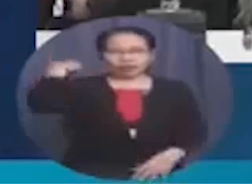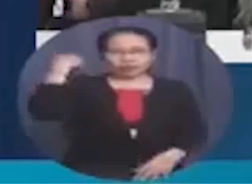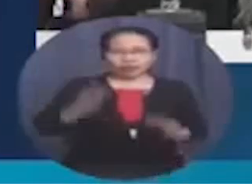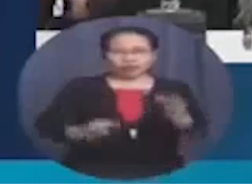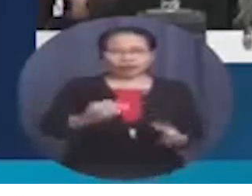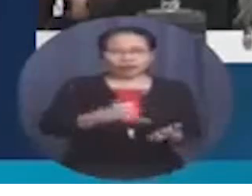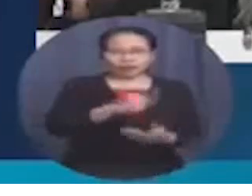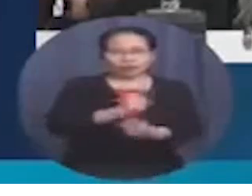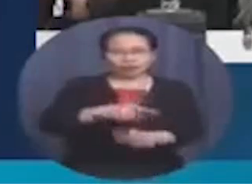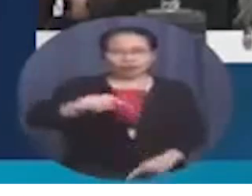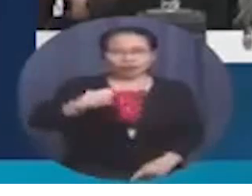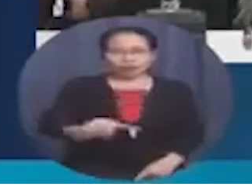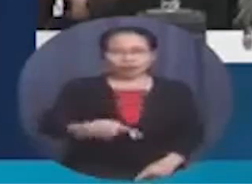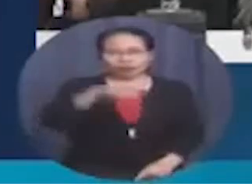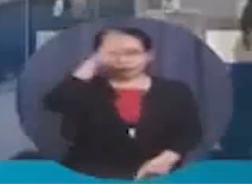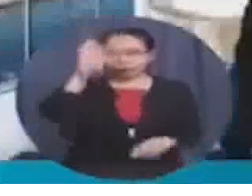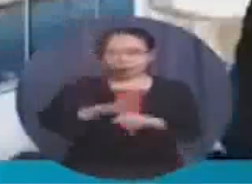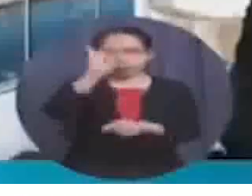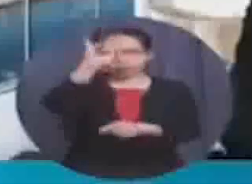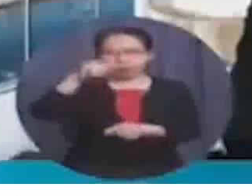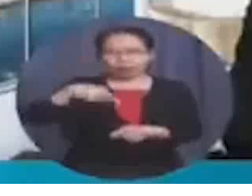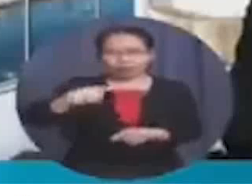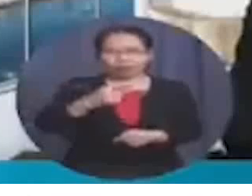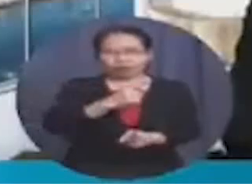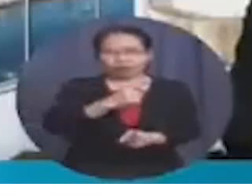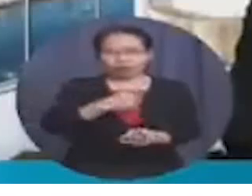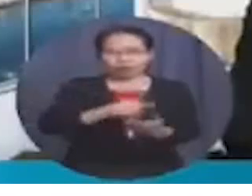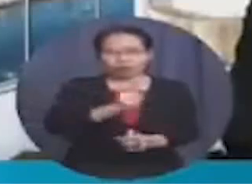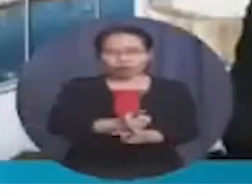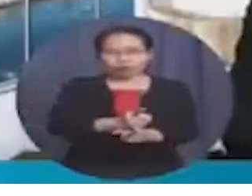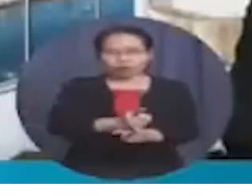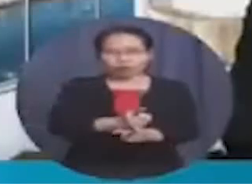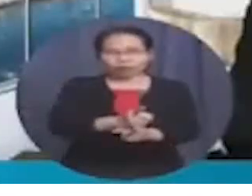totoo naman ay kalahat ng sinasabi ni Ka-Eli, sabi niya.